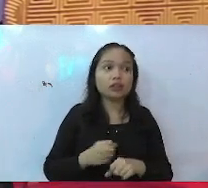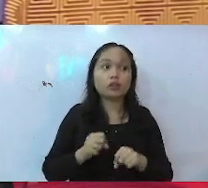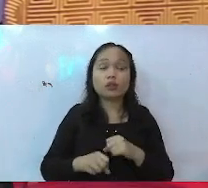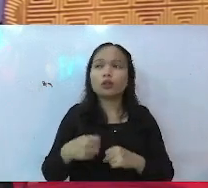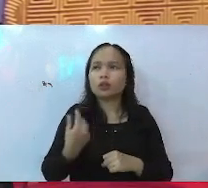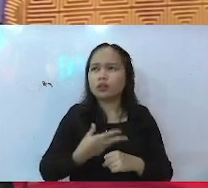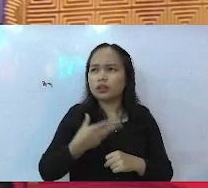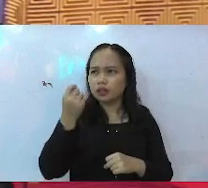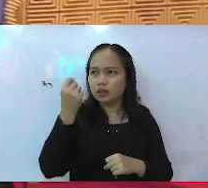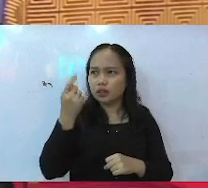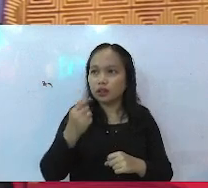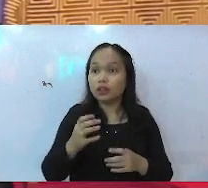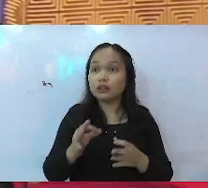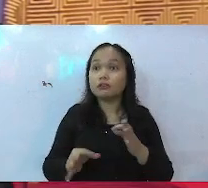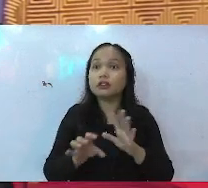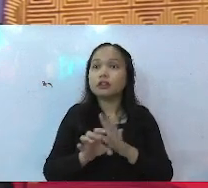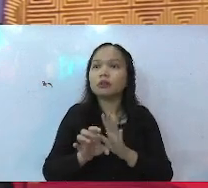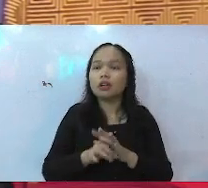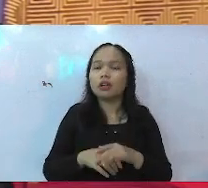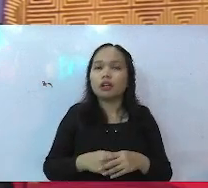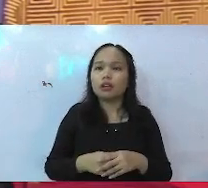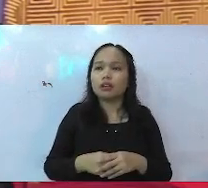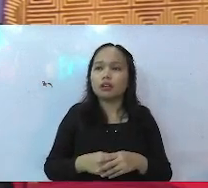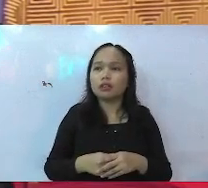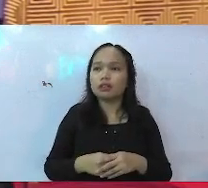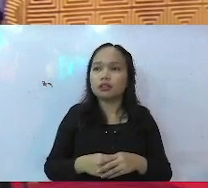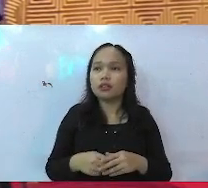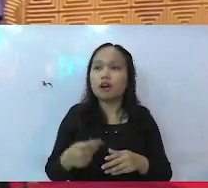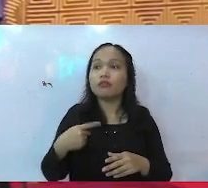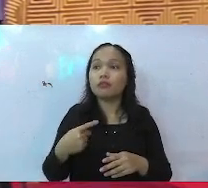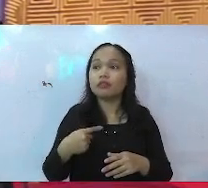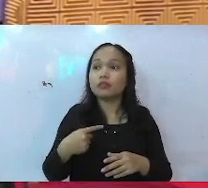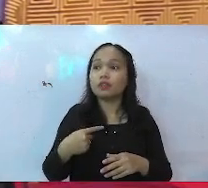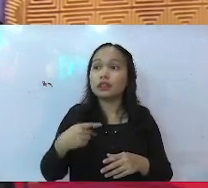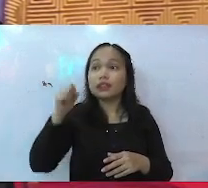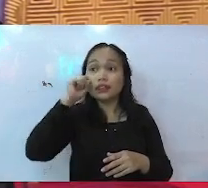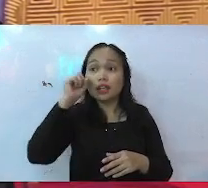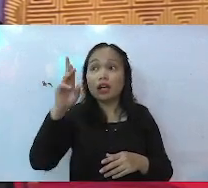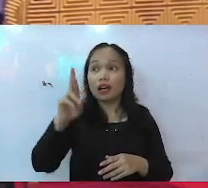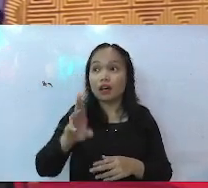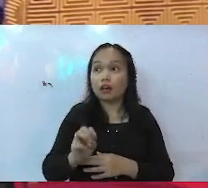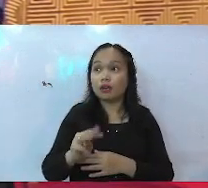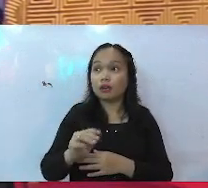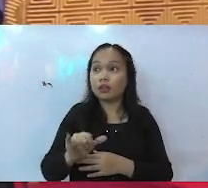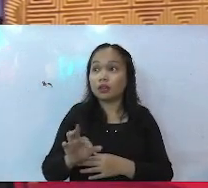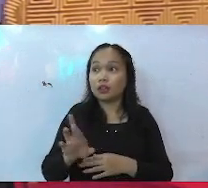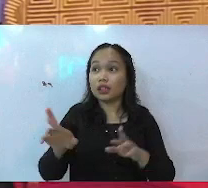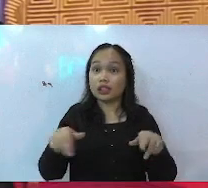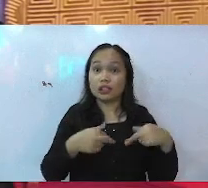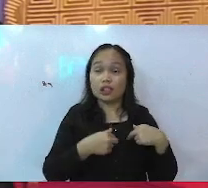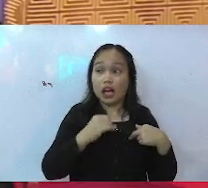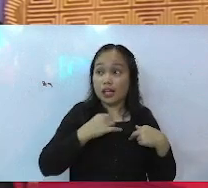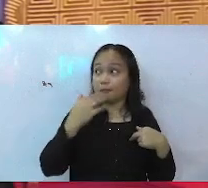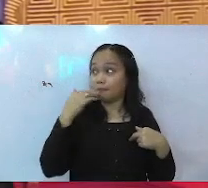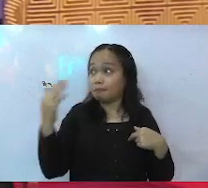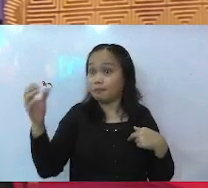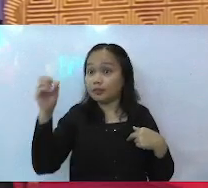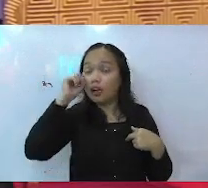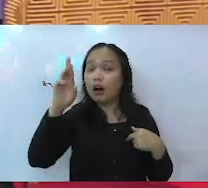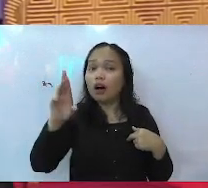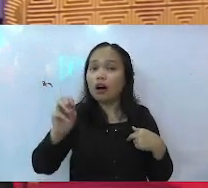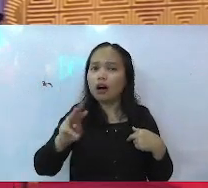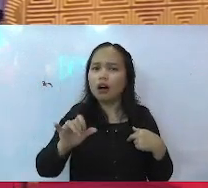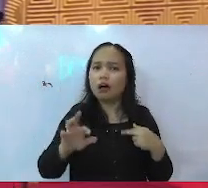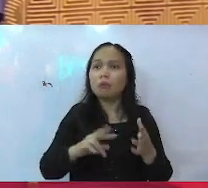ba yung point young people halimbawa may may ah may binigay saakin ni sir Romero yung tubig kanina nagpasalamat ako kay sirom ibig sabihin